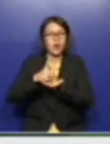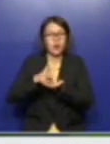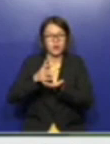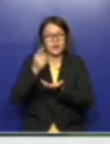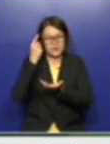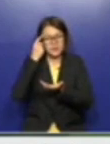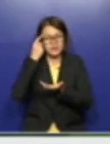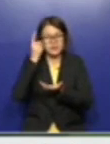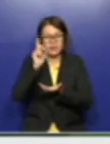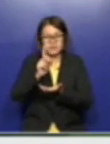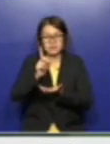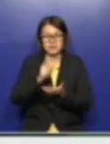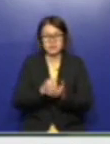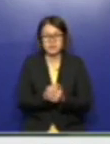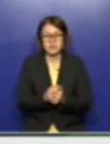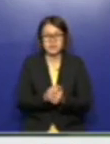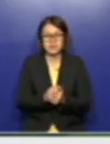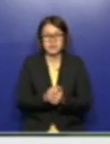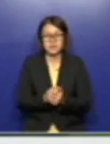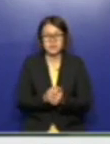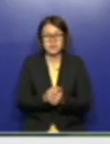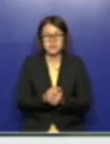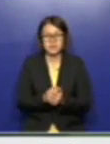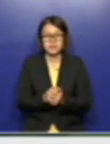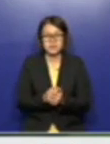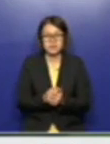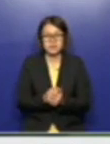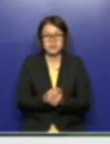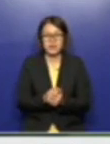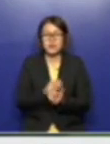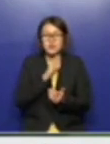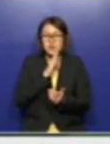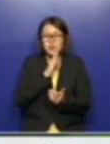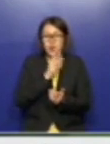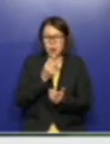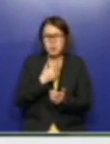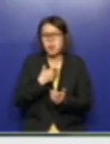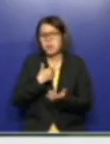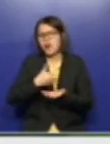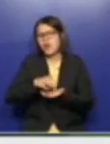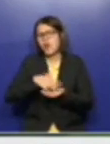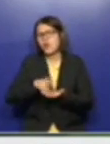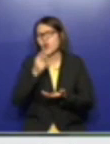ดครับถ้าท่านพูดอย่างนี้มันก็พูดได้อะเป็นผมก็พูด